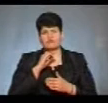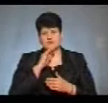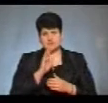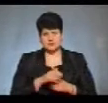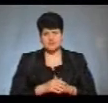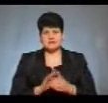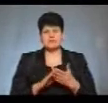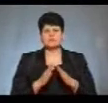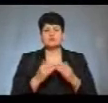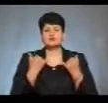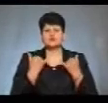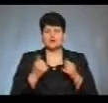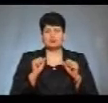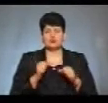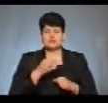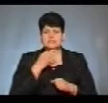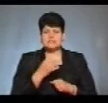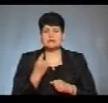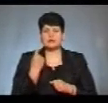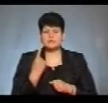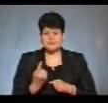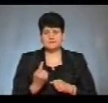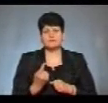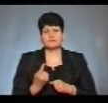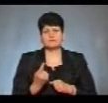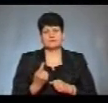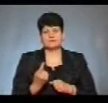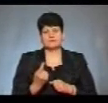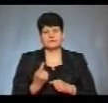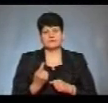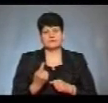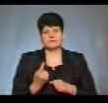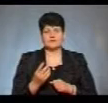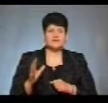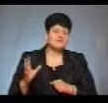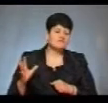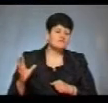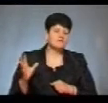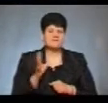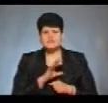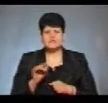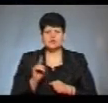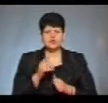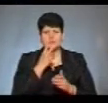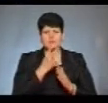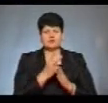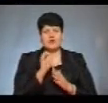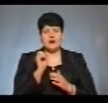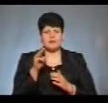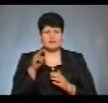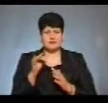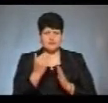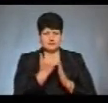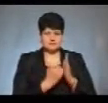на сьогодні можу сказати тільки одне, що практично все, що передбачено по актах, ми видаємо.